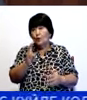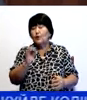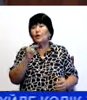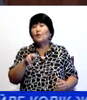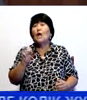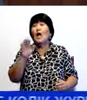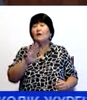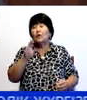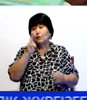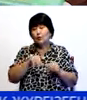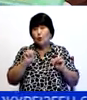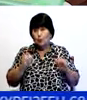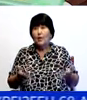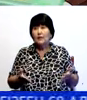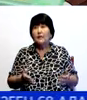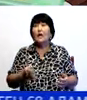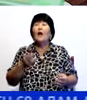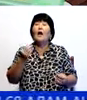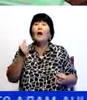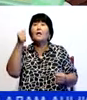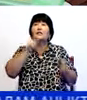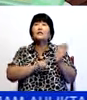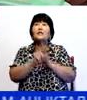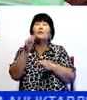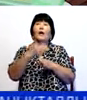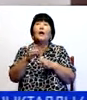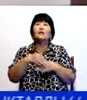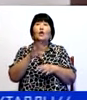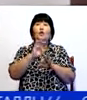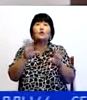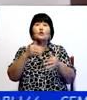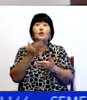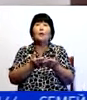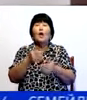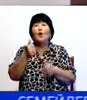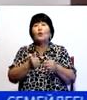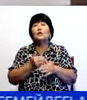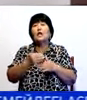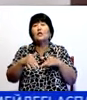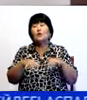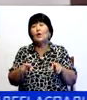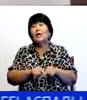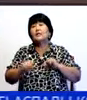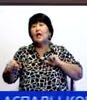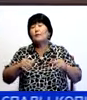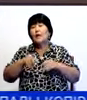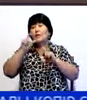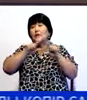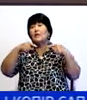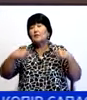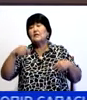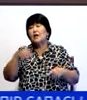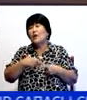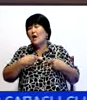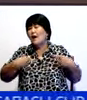июль, август бітіруге болатын еді ғой. Қаражат жылдың басында бөлінген, түсініктеме берген тарап конкурсын кешеткен, ал мердігердің мектептен басқа да мың